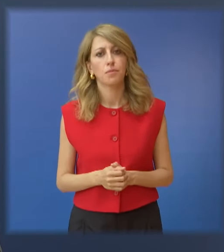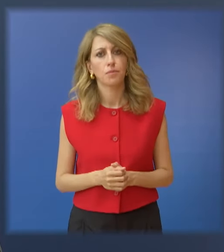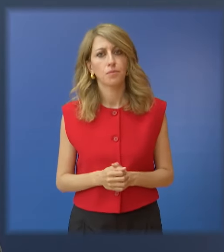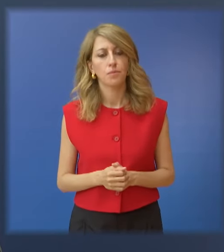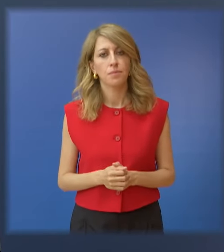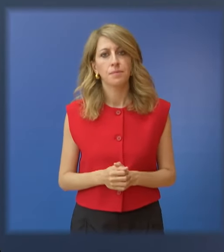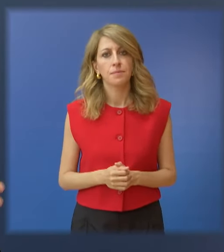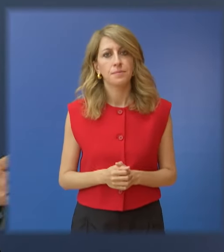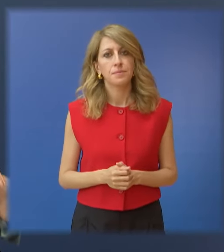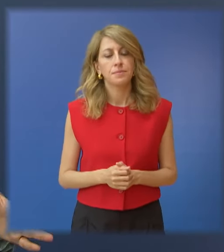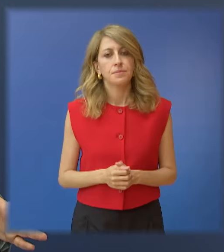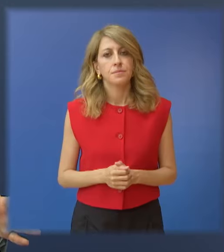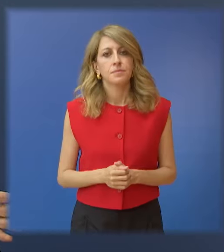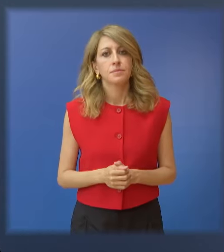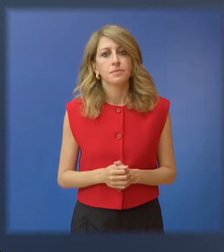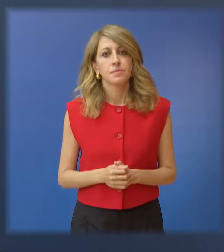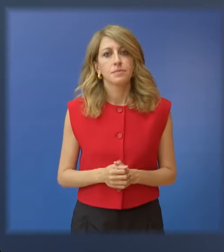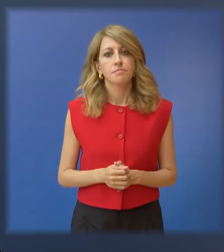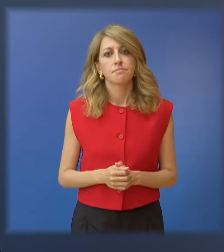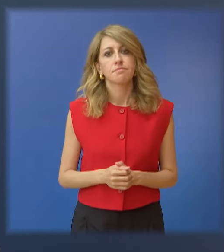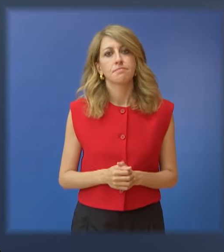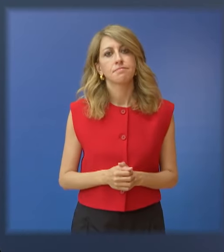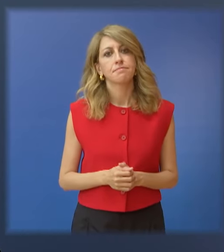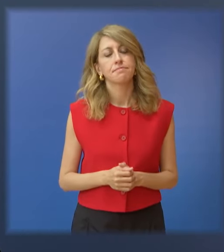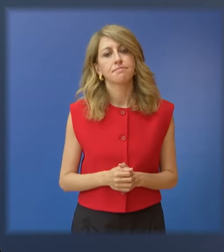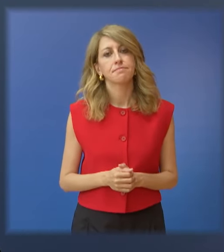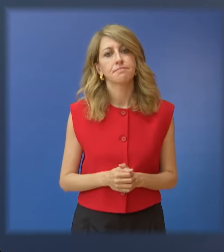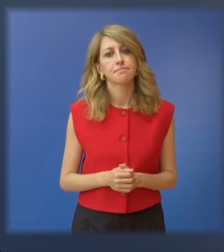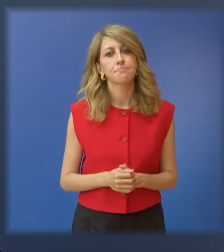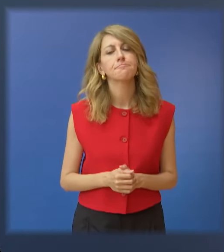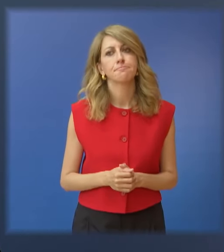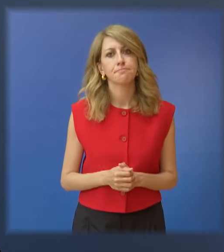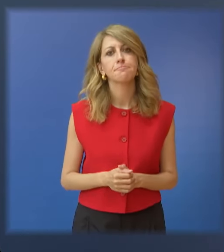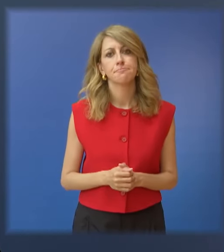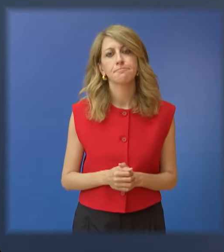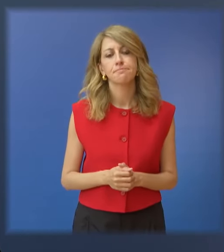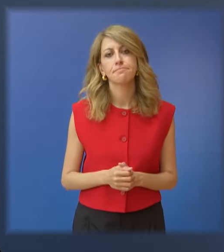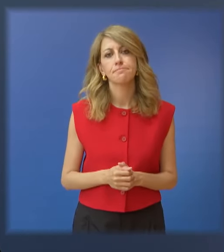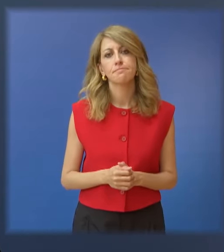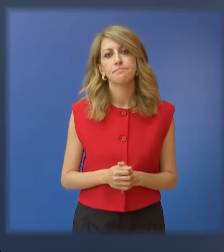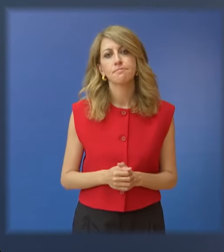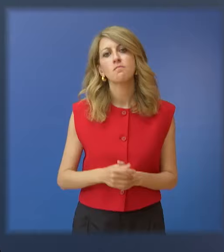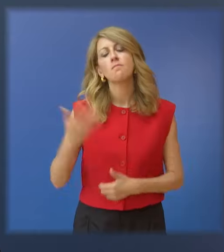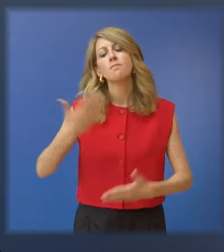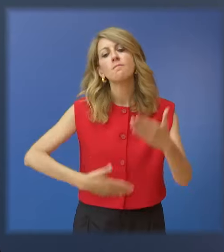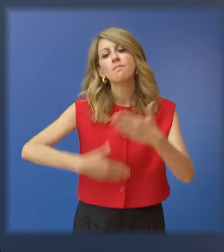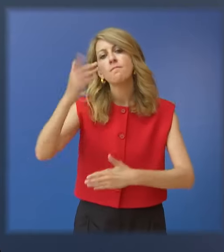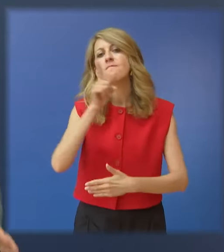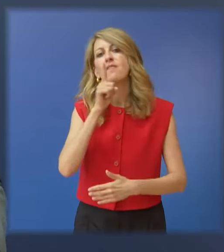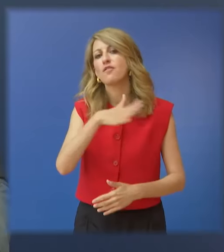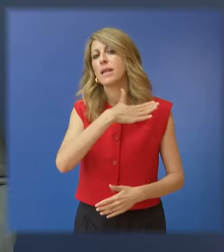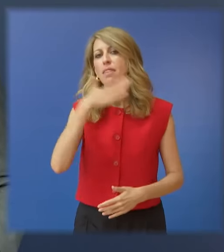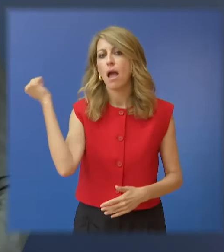την διαχρονική εξέλιξη της μετοχικής σύνθεσης και των μεγάλων ή μικρών μετόχων του κήρυκα θα καταλάβει ότι το